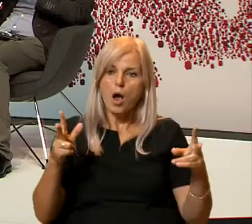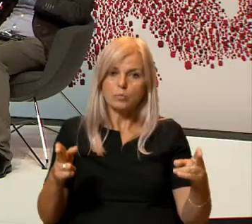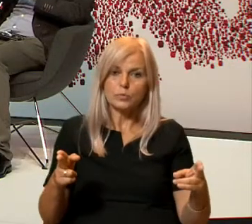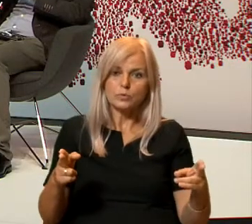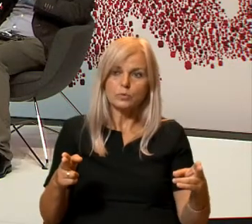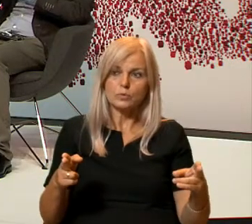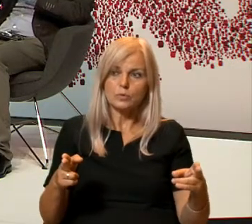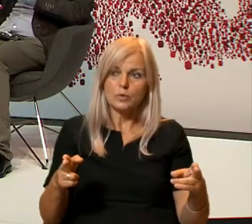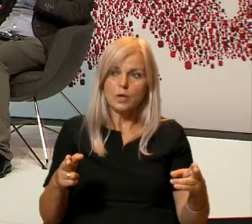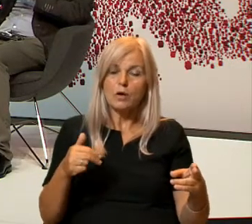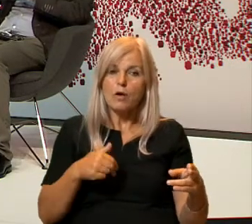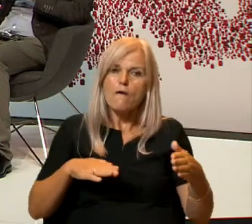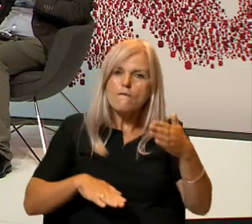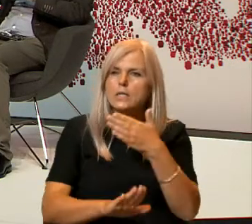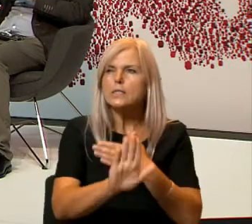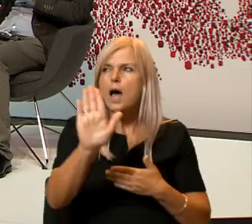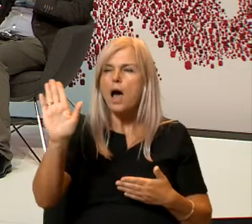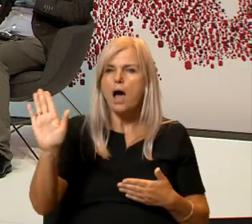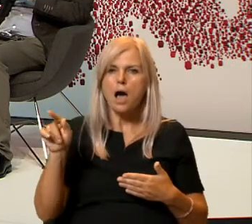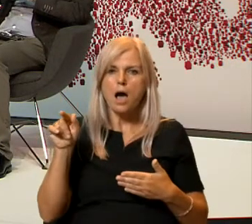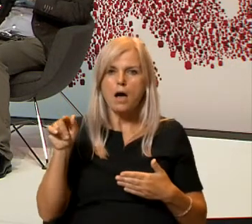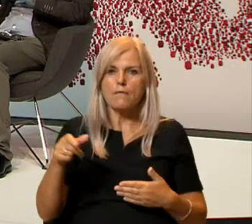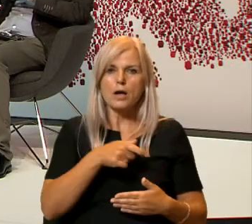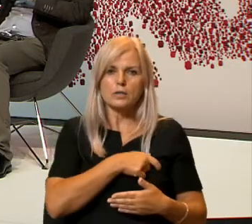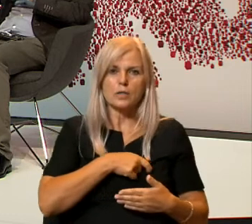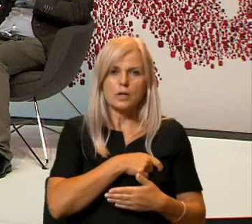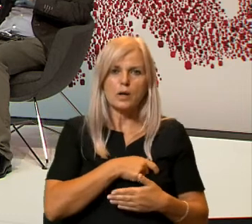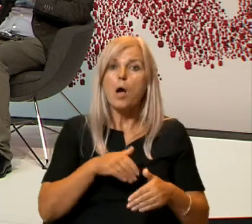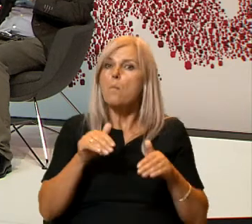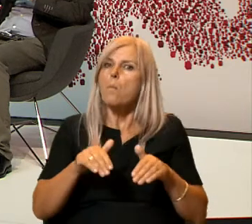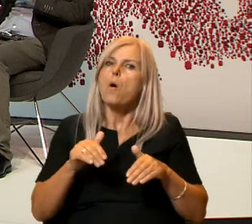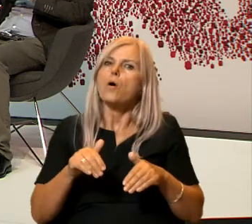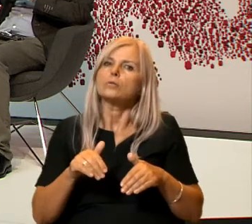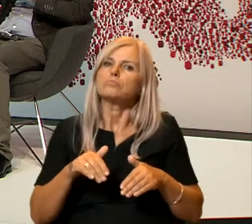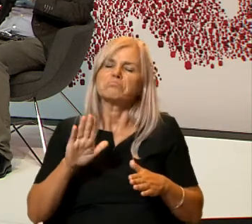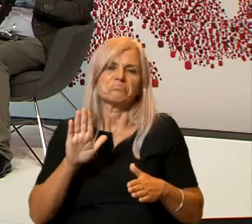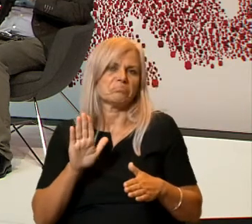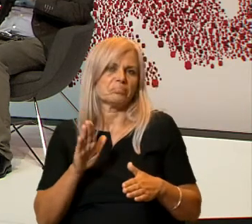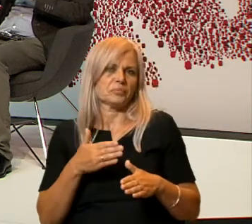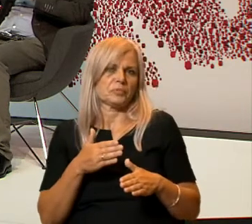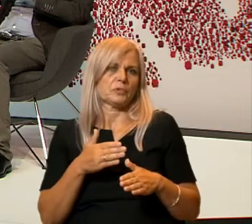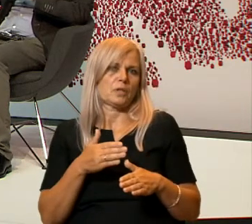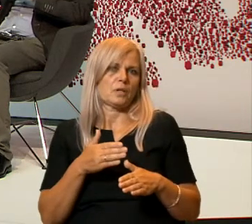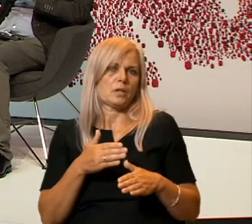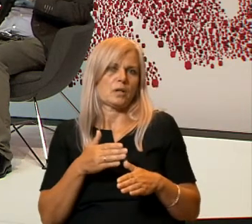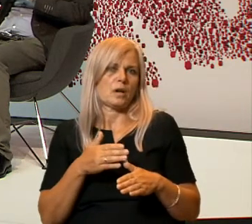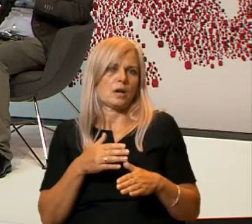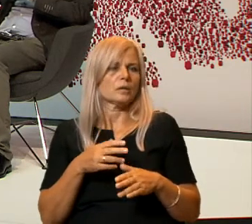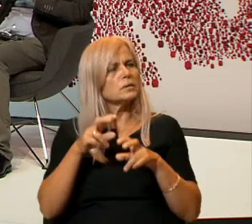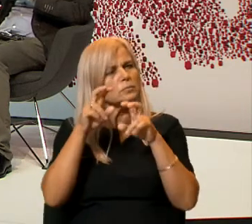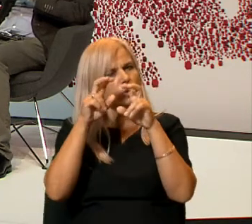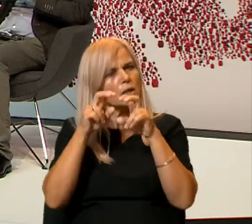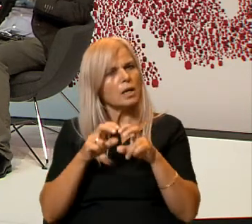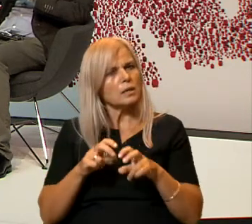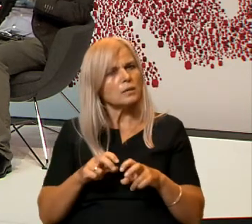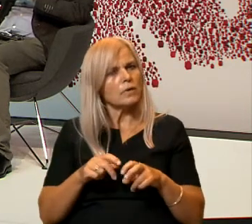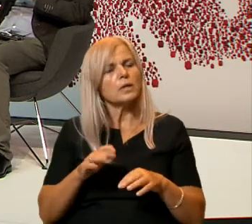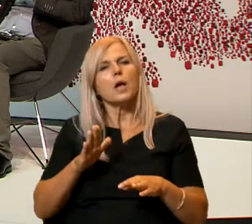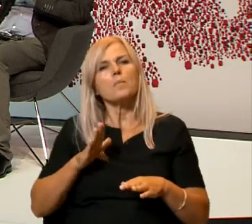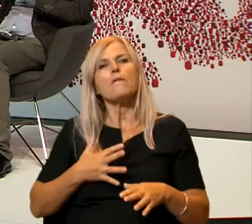wystawy poświęconej Solidarności. Być może źle zinterpretowałem to, co widziałem, ale miałem wrażenie, że w